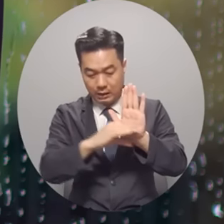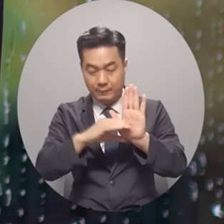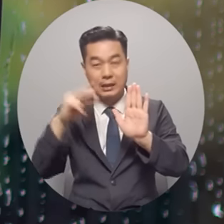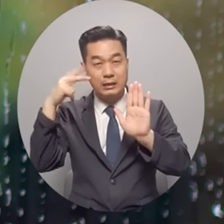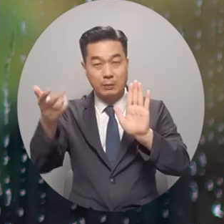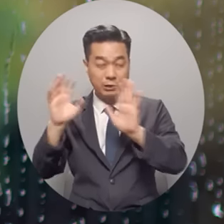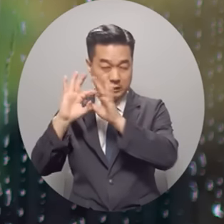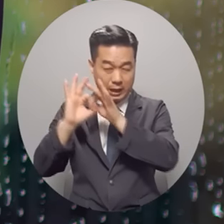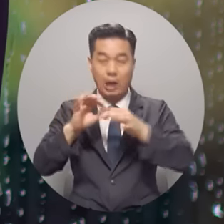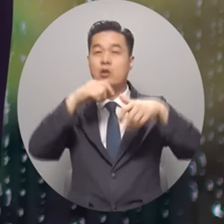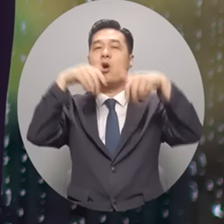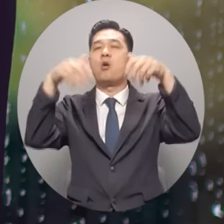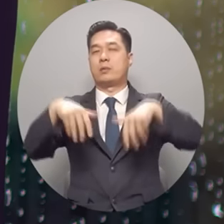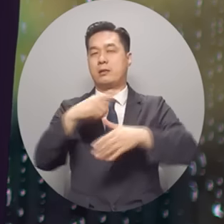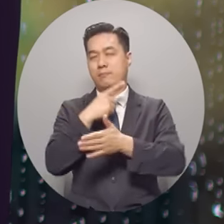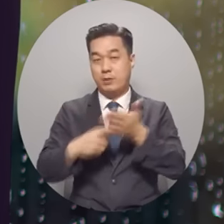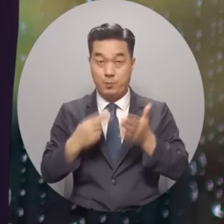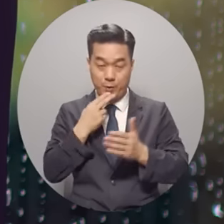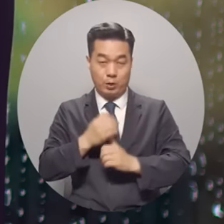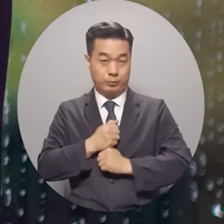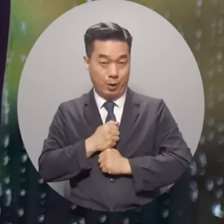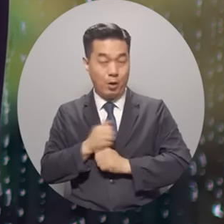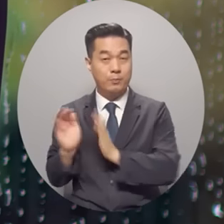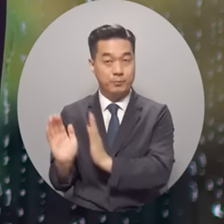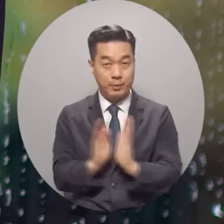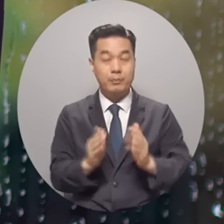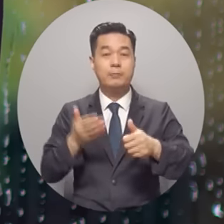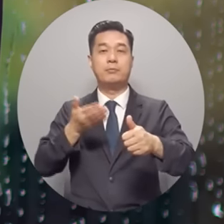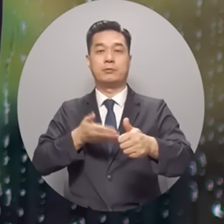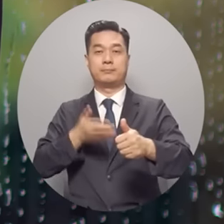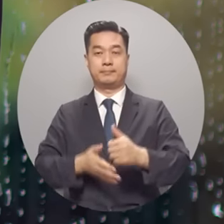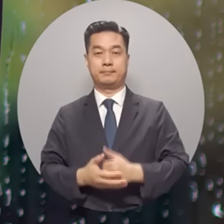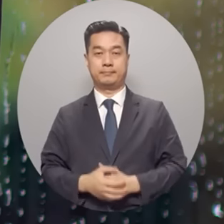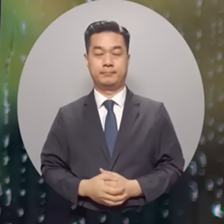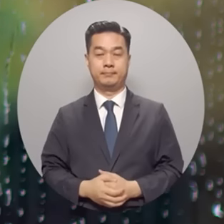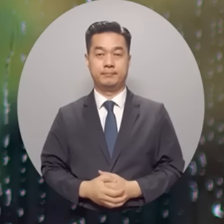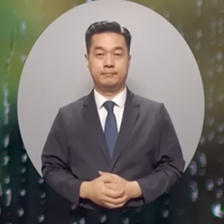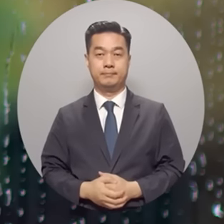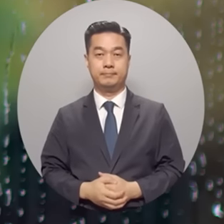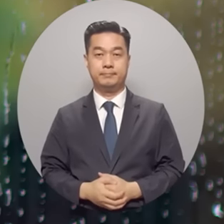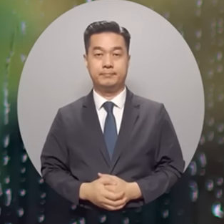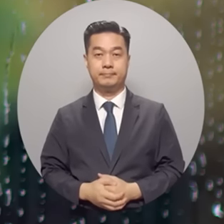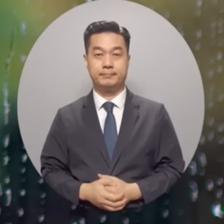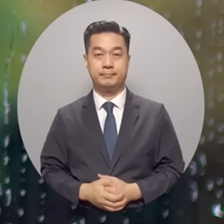계속되는 비해 피해를 입지 않도록 대비 철저히 해 주셔야겠습니다 지금까지 기상 센터였습니다